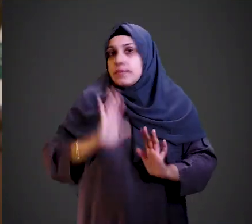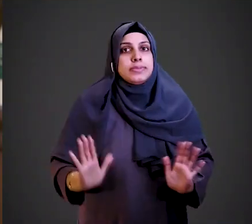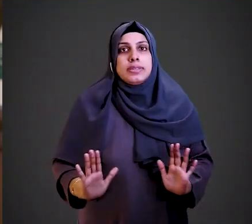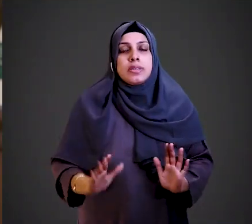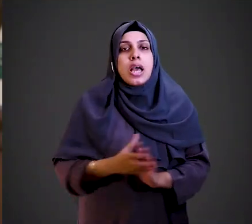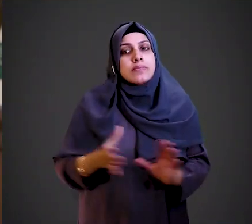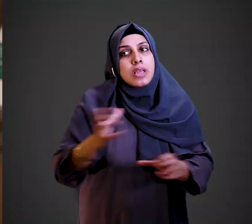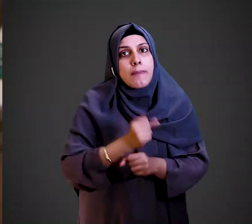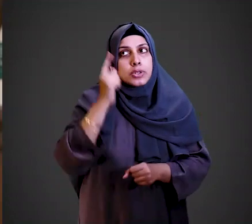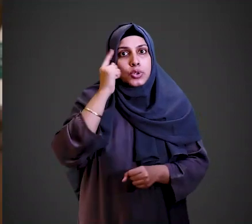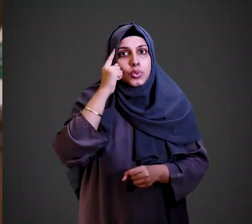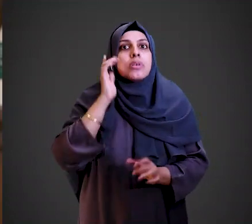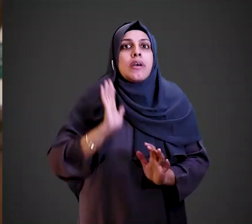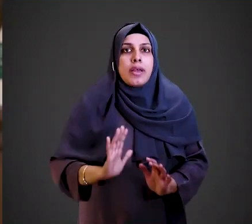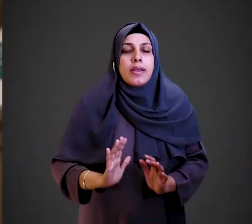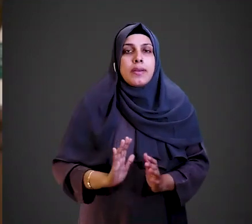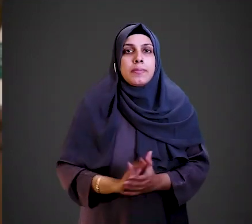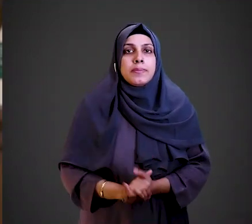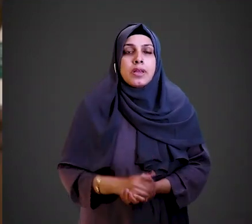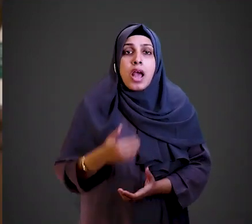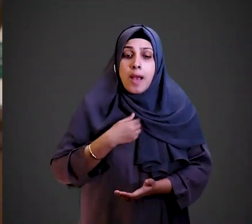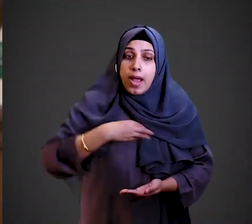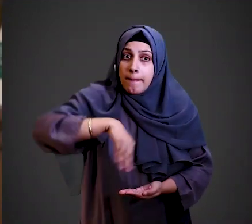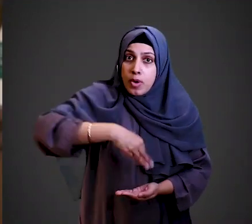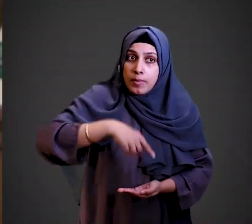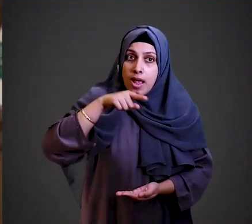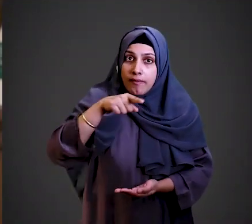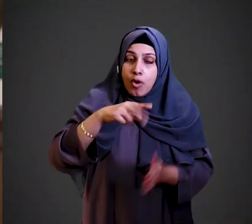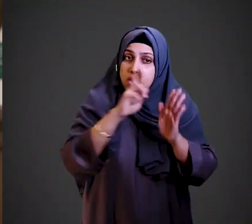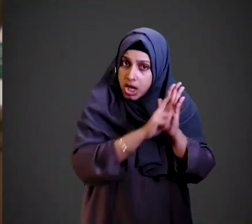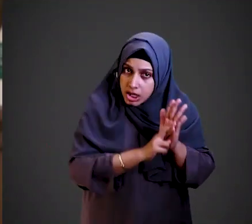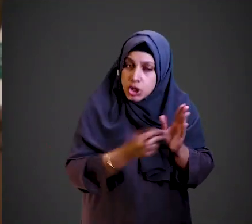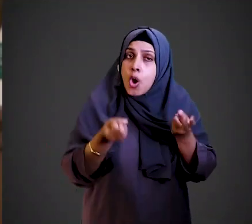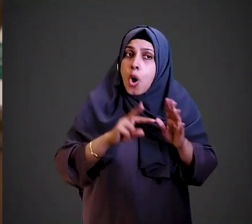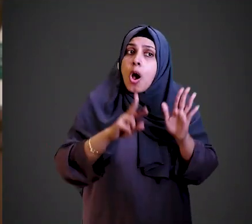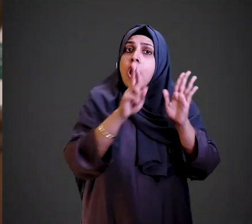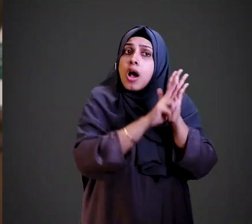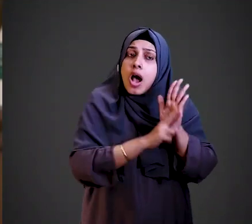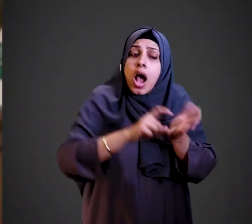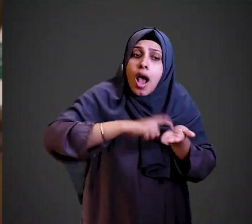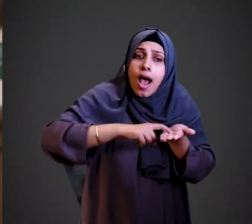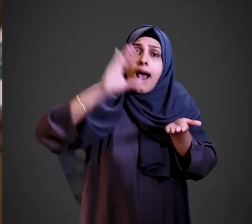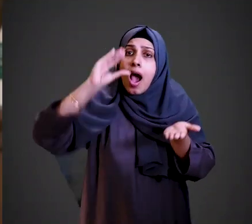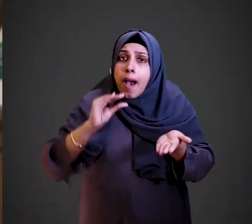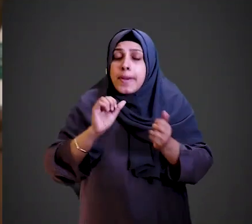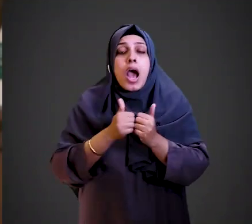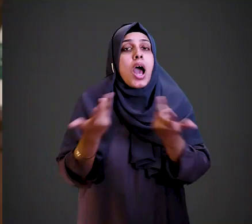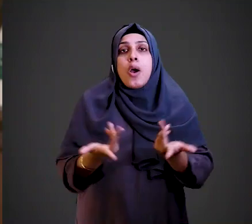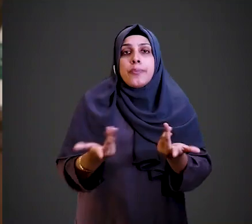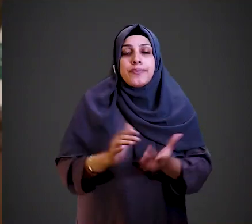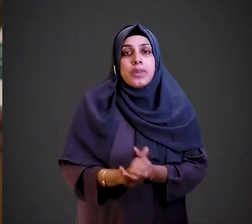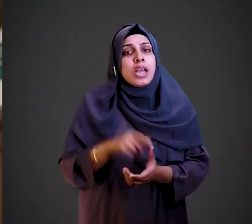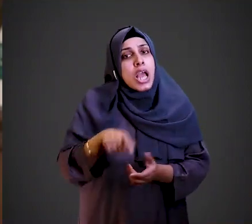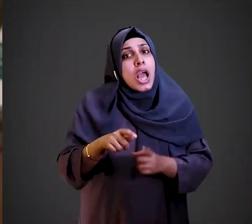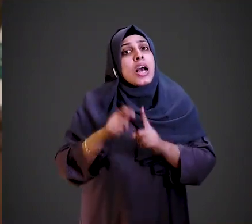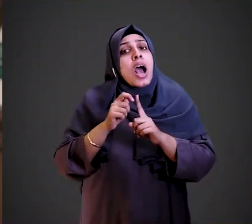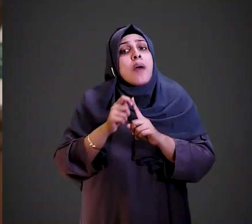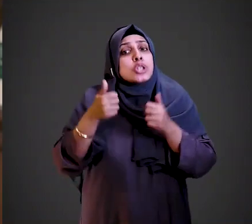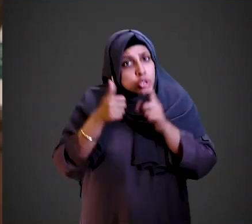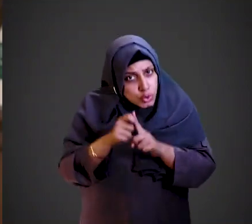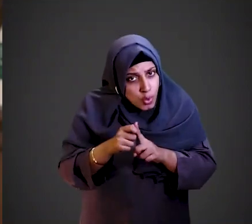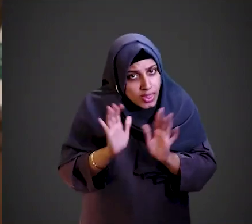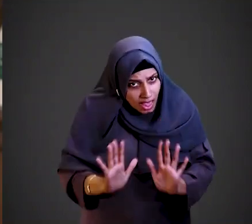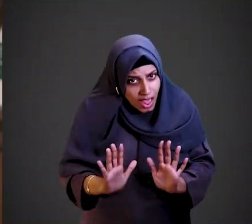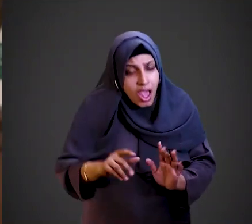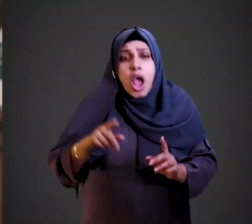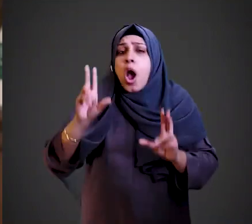طریقے سے ہم سمجھ سکتے ہیں کہ ہمارے ملک میں ریگولیشن اور ڈی ریگولیشن کیسے ہو سک رہی ہے. اب یہ ہونی چاہیے